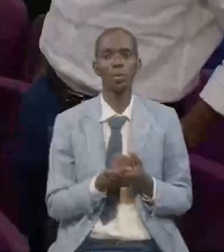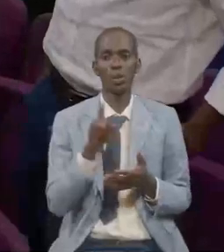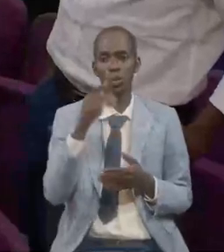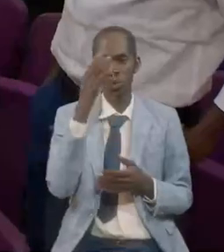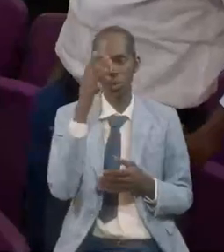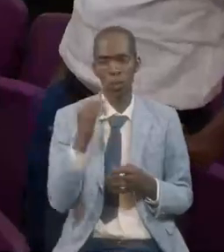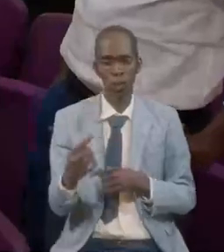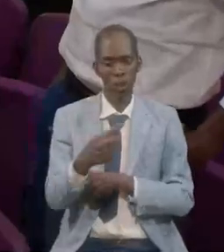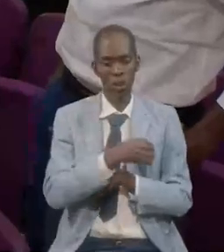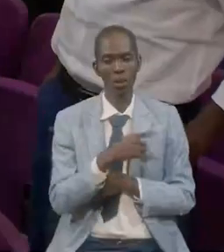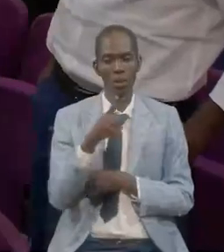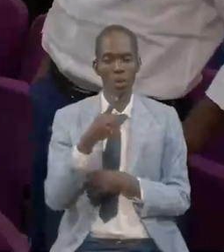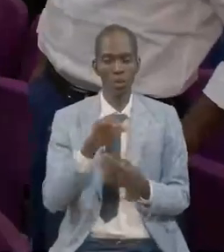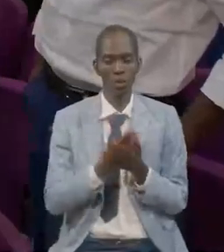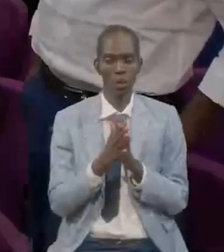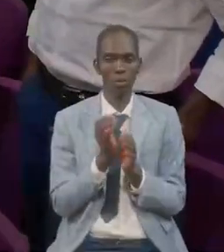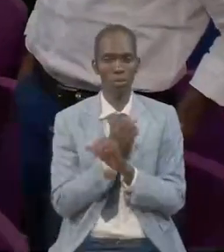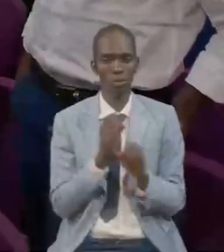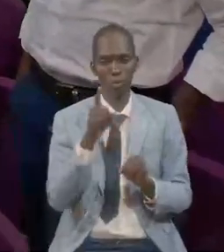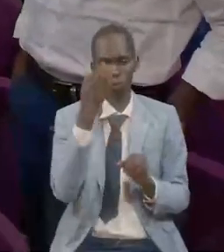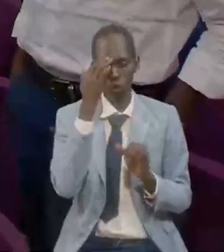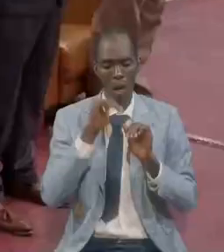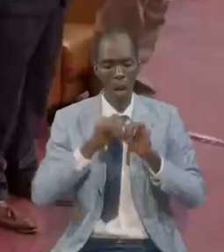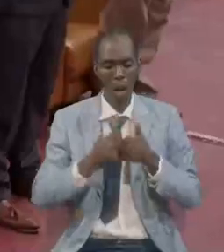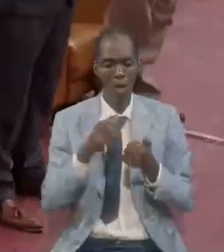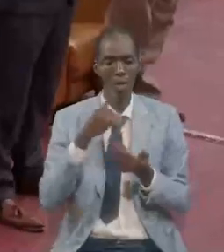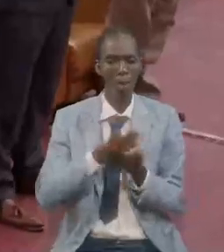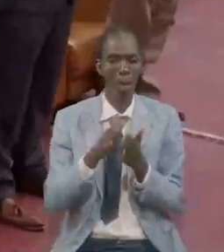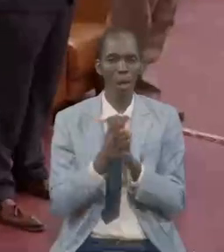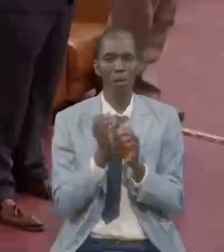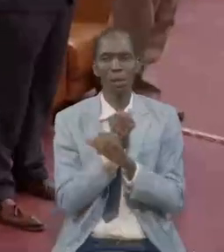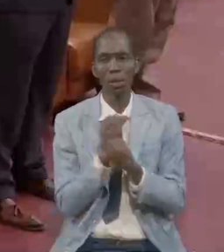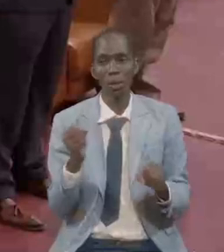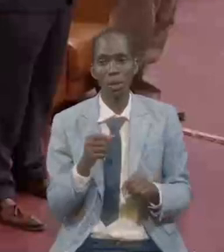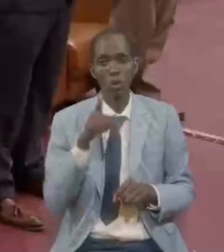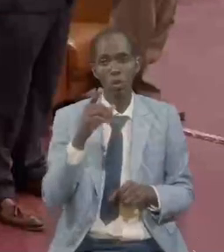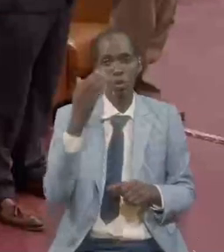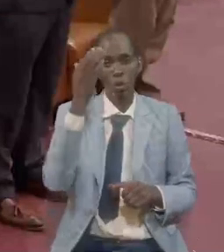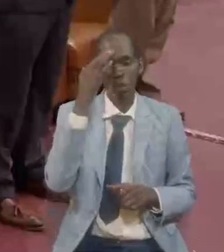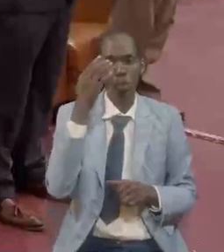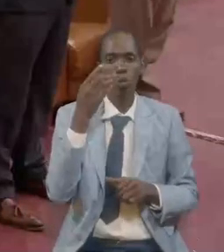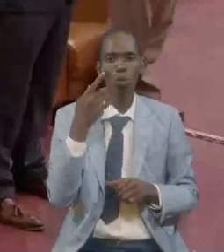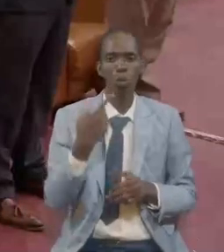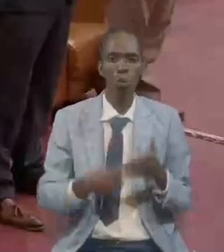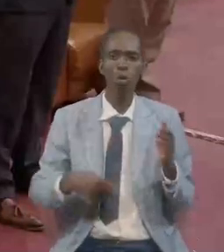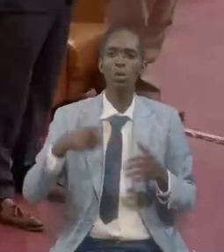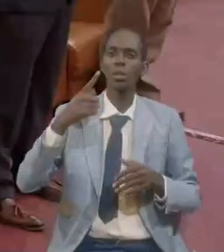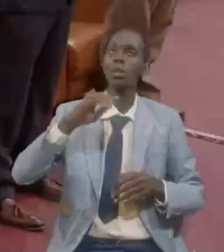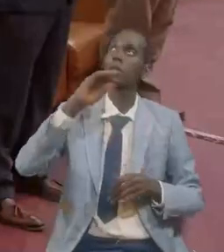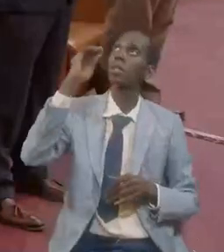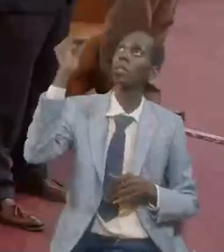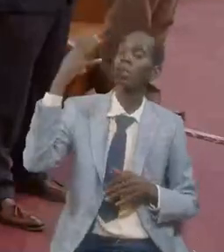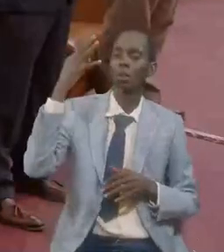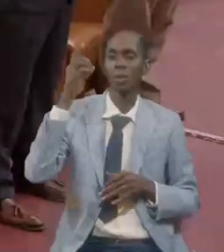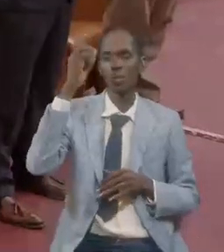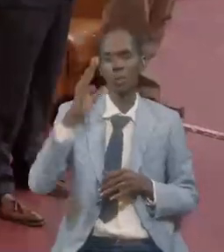sauvé? Est-ce que vous savez comment vous êtes sauvé? Est-ce que vous savez ce que la grâce de Dieu a fait